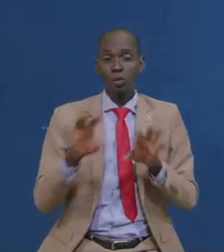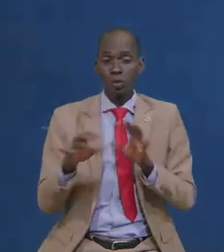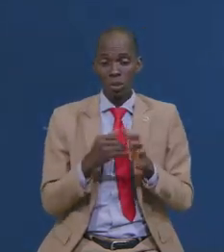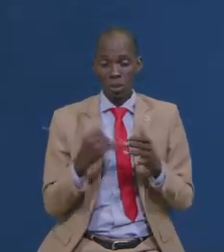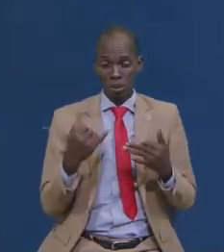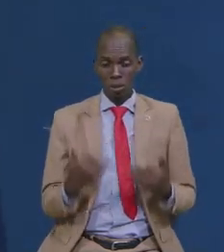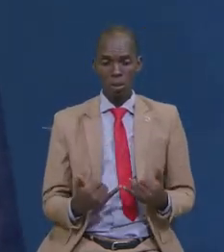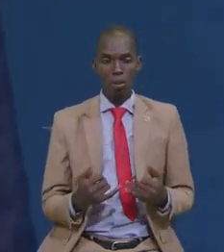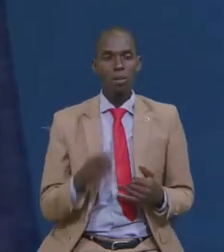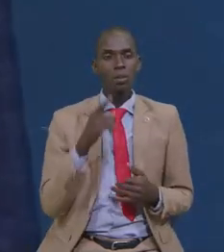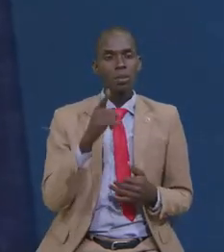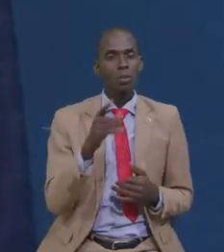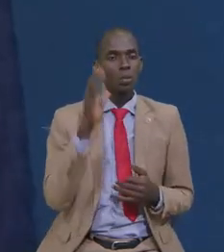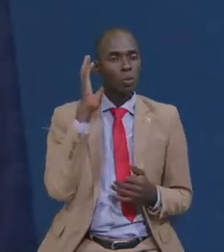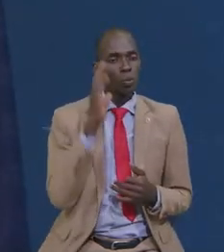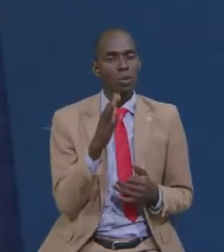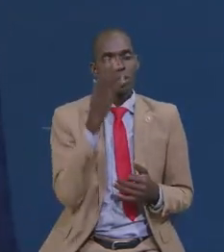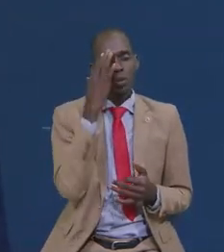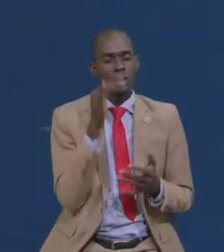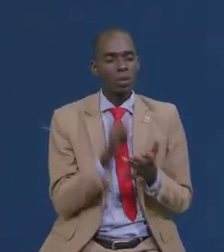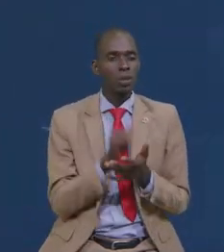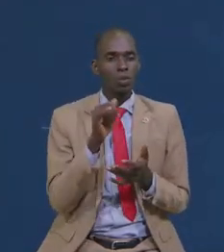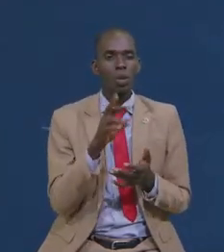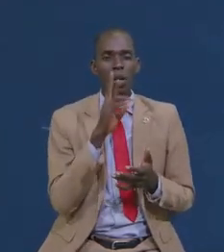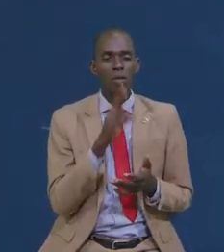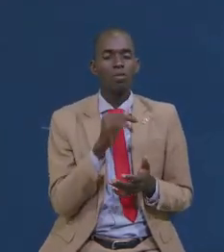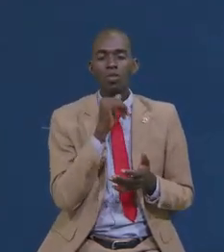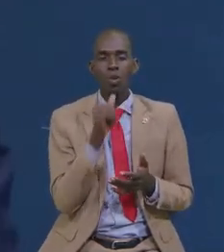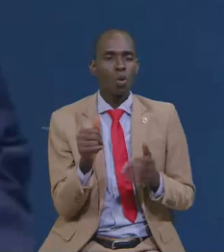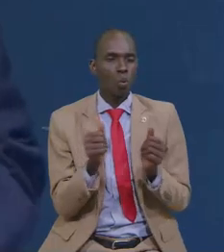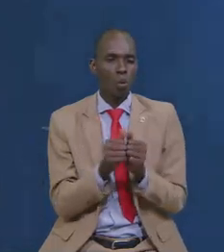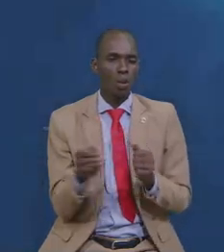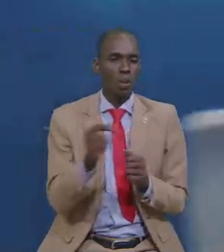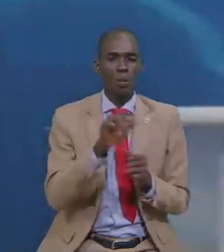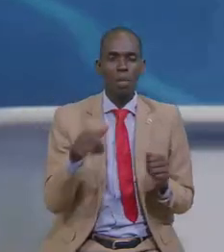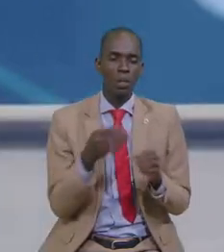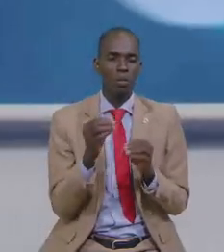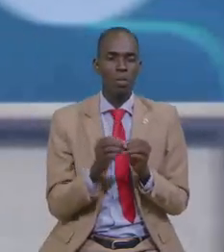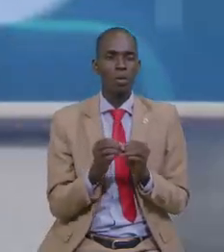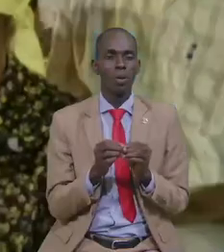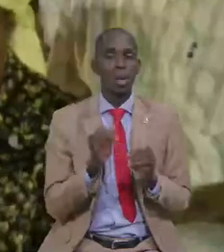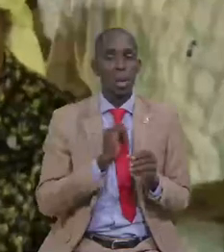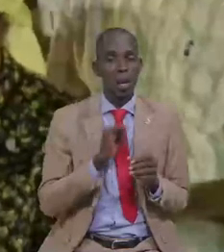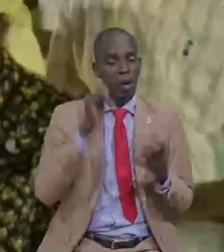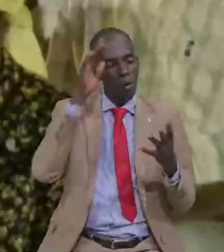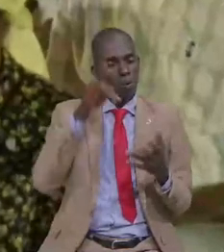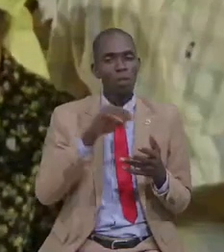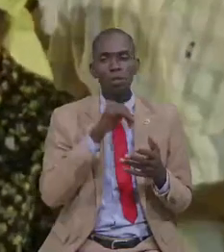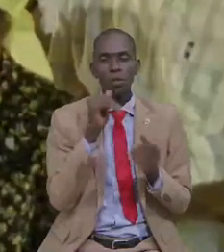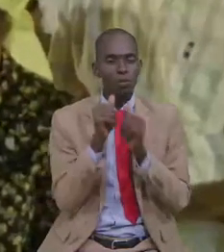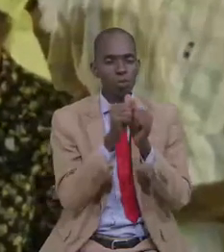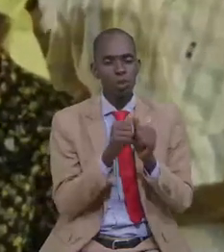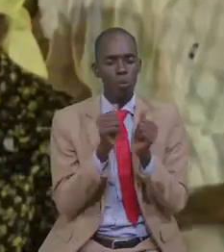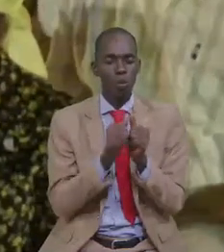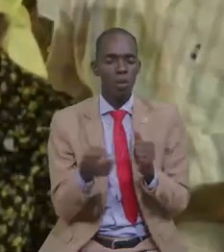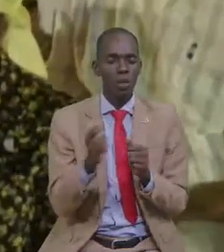refait cela, il sait que tu n'es plus sur le territoire. Je dis que vous n'êtes